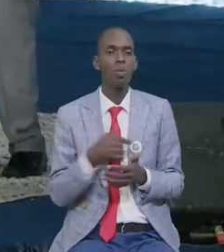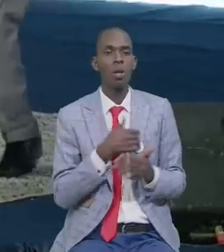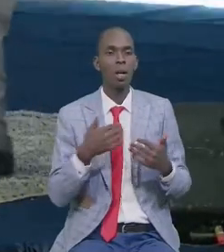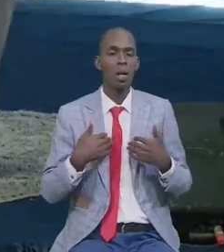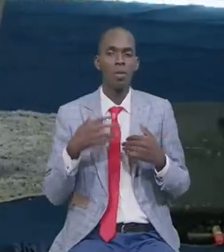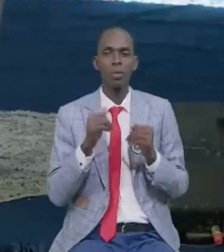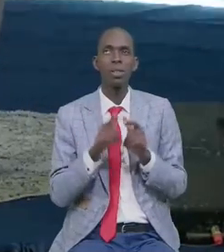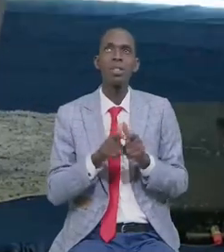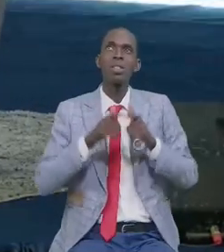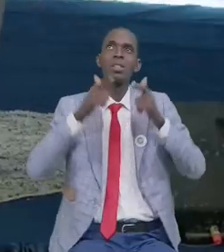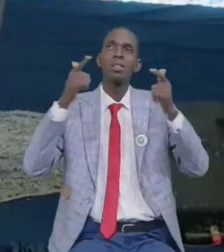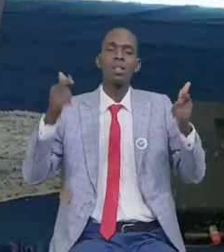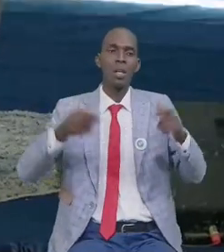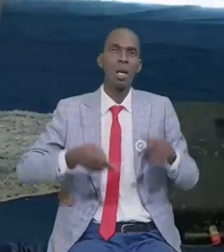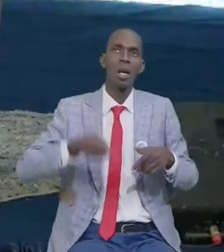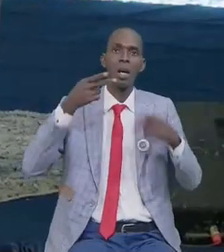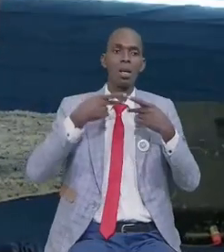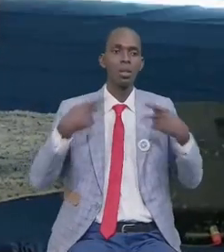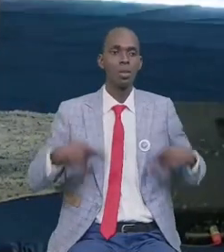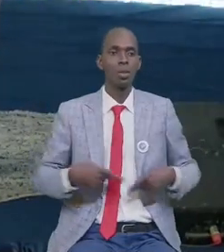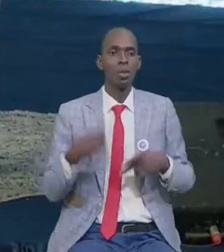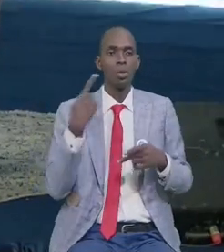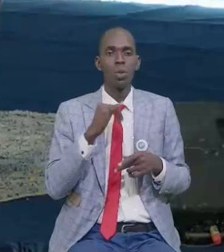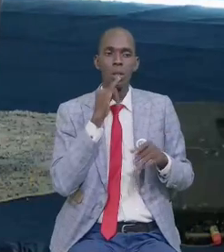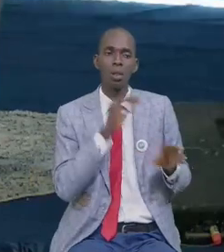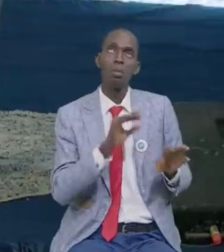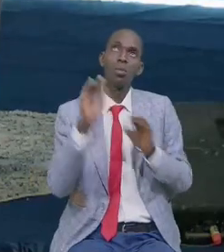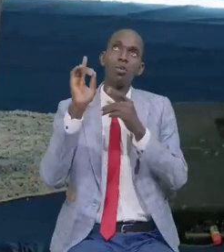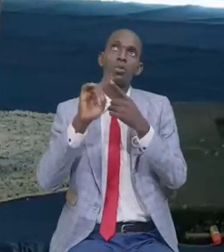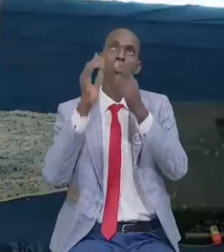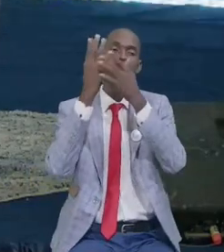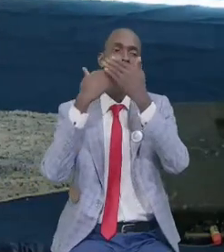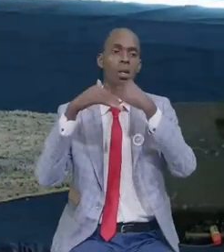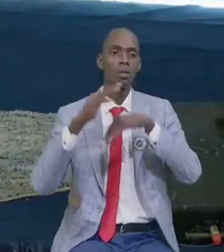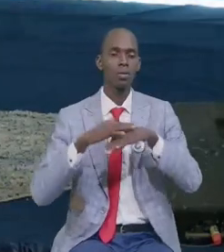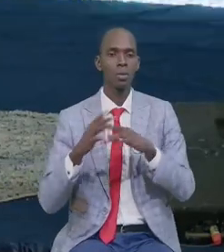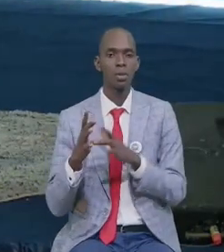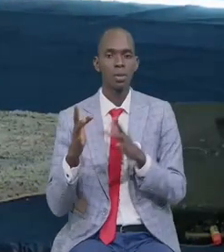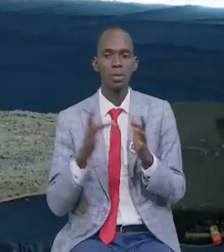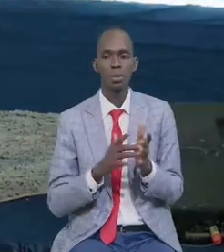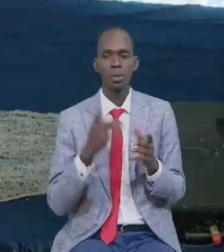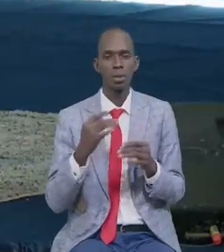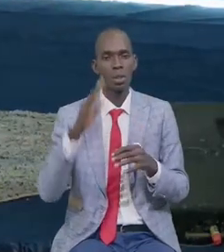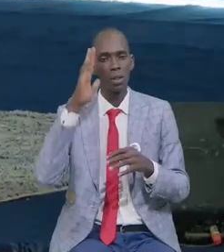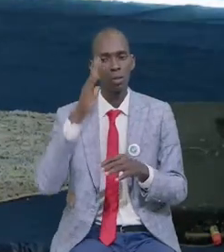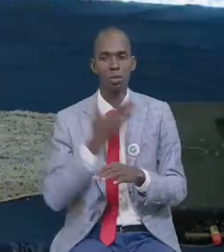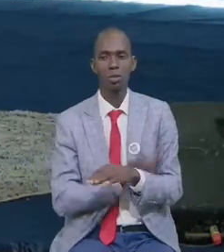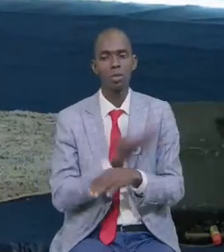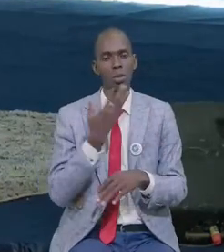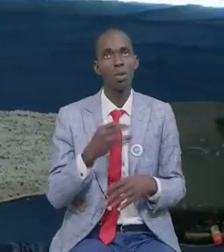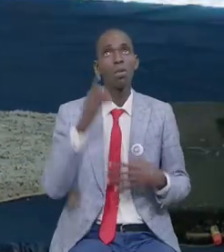sacrificateur qui a traversé les cieux, Jésus, le Fils de Dieu,